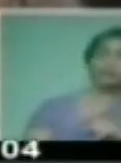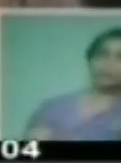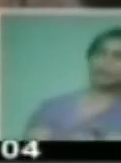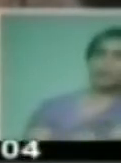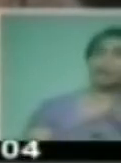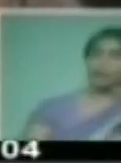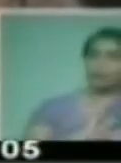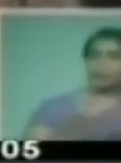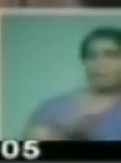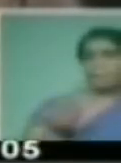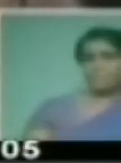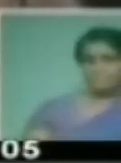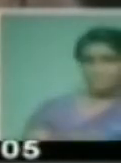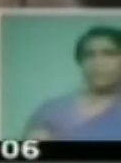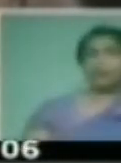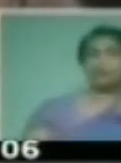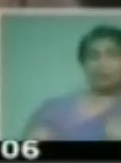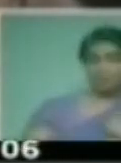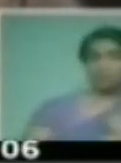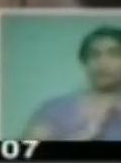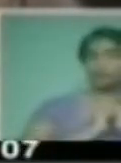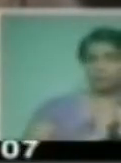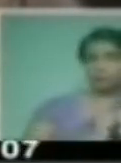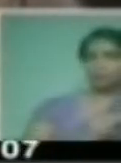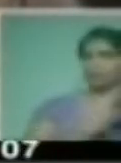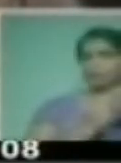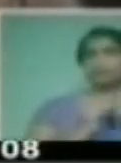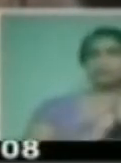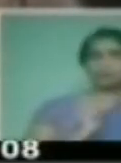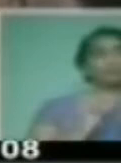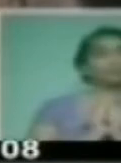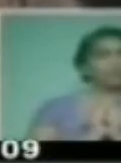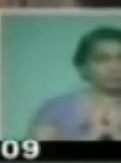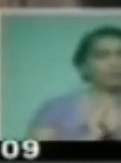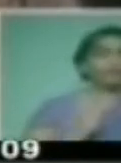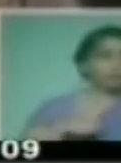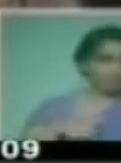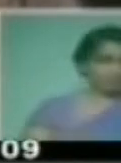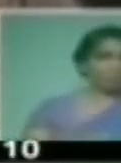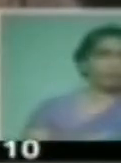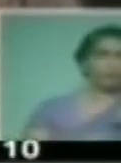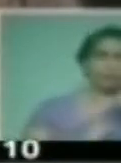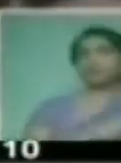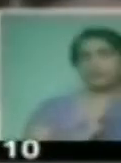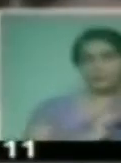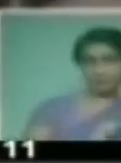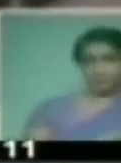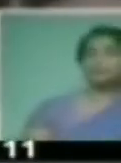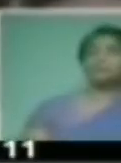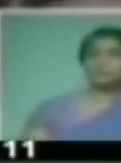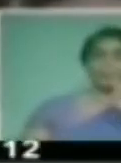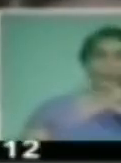அரசு நிறுவனங்களில் இவ்வருடத்தின் இறுதி காலாண்டின் போது 4000 பில்லியன் ரூபாய் நட்டம் ஏற்படக்கூடும். இந்நிலையில் நாட்டை பொருளாதார ரீதியாக